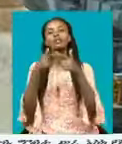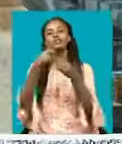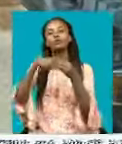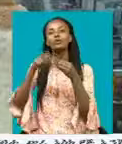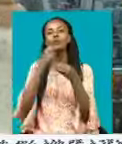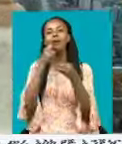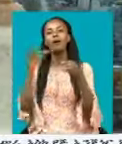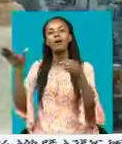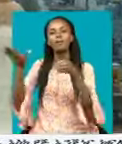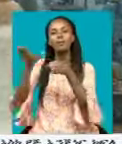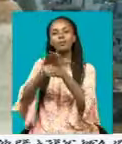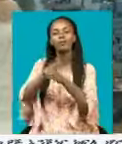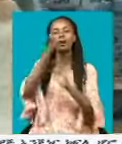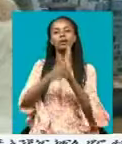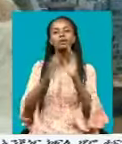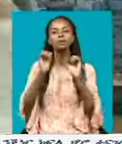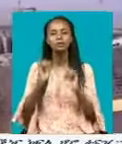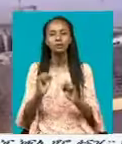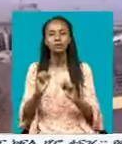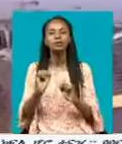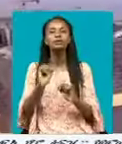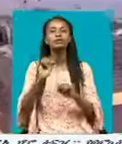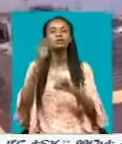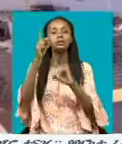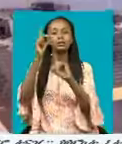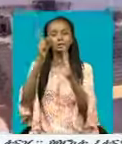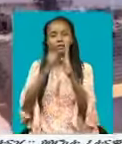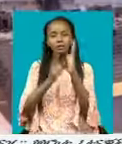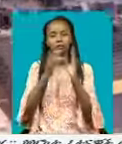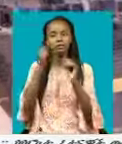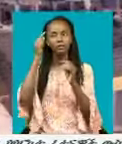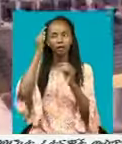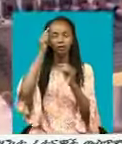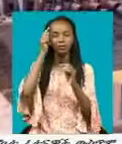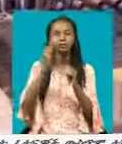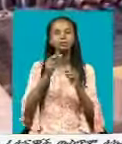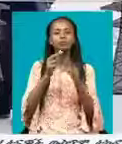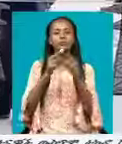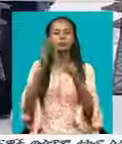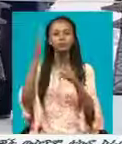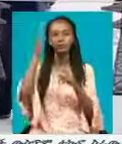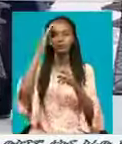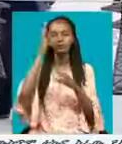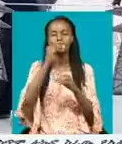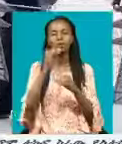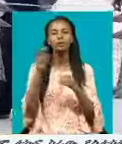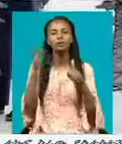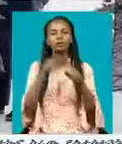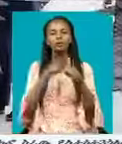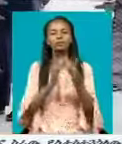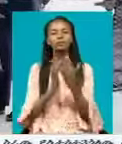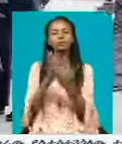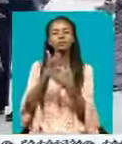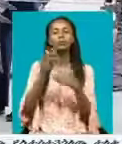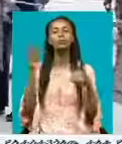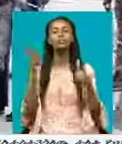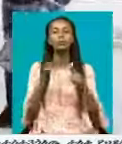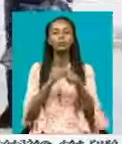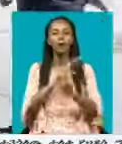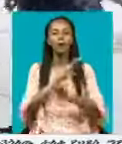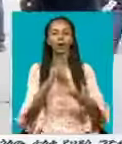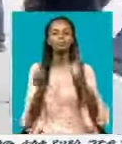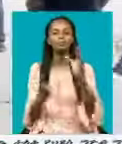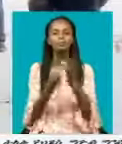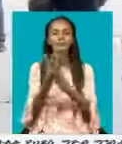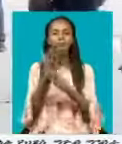የውሃ ሙሌት ማከናወን ተችሏል። ባለፈው የካቲት ወር ዩኒት 10 በመባል በሚታወቀው አንድ ተርባይን አማካኝነት ነው የመጀመሪያውን ኃይል